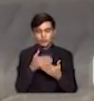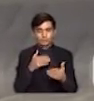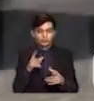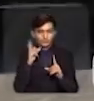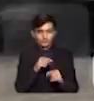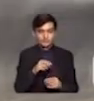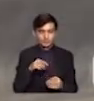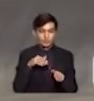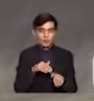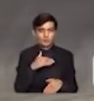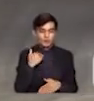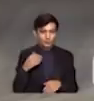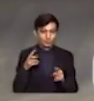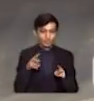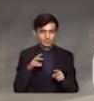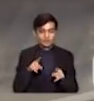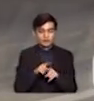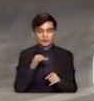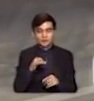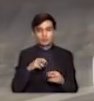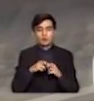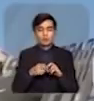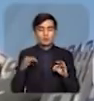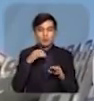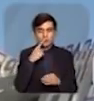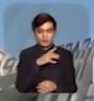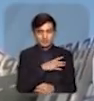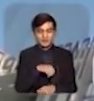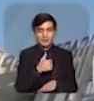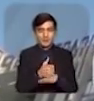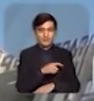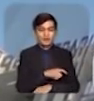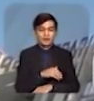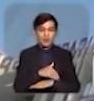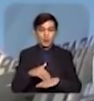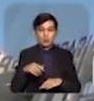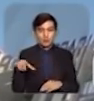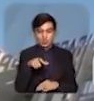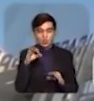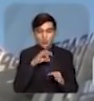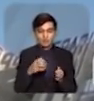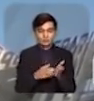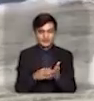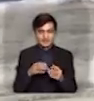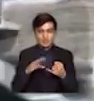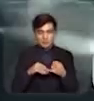тырысады. Жауапты мамандар кептелістің бірнеше себебі бар дейді. Бастысы жол салатын жердің жетіспеушілігі екен. 500 мыңға жуық